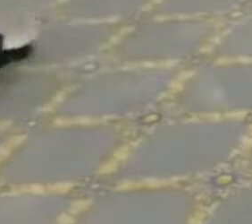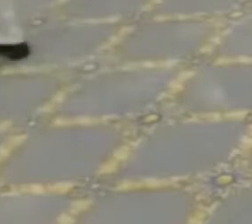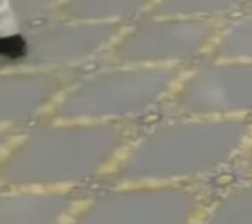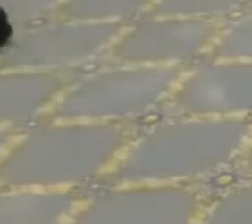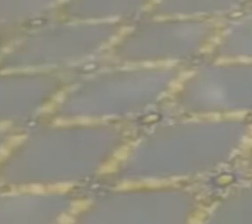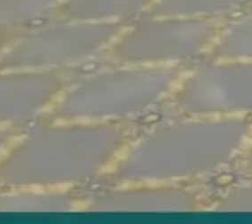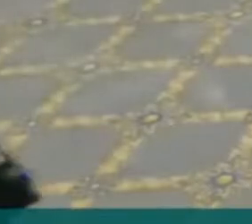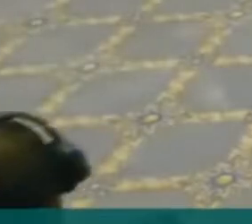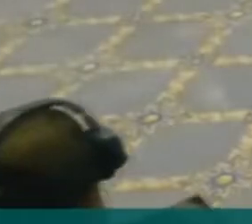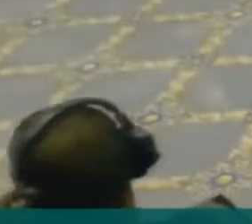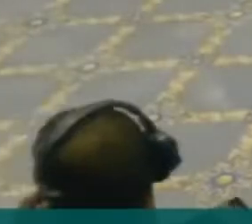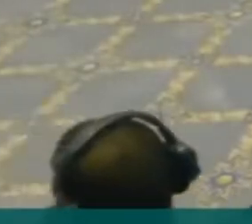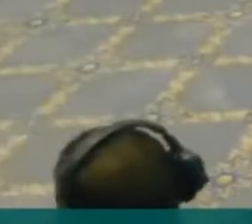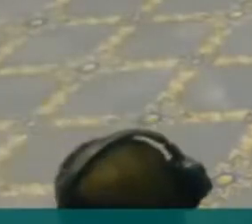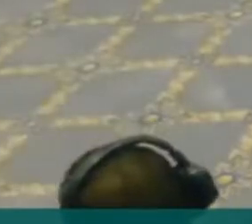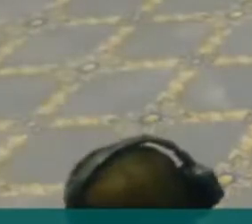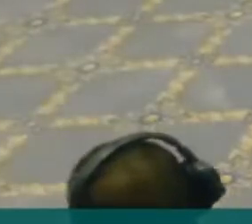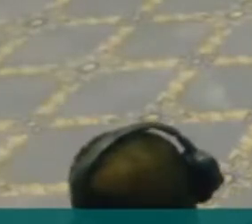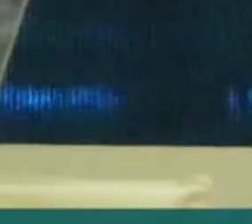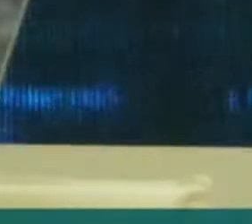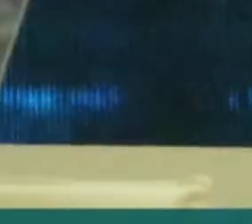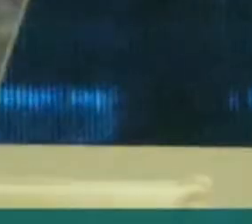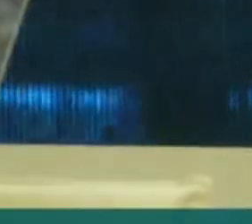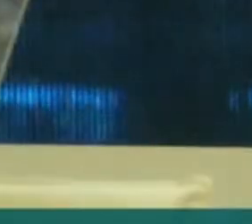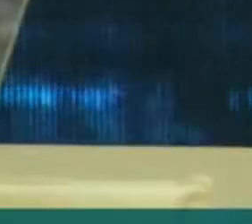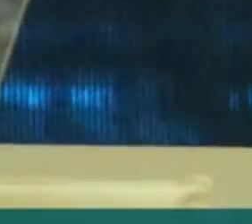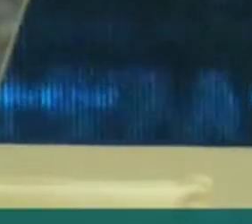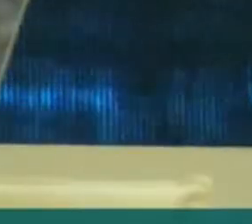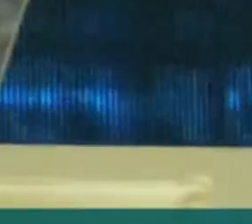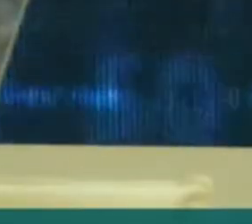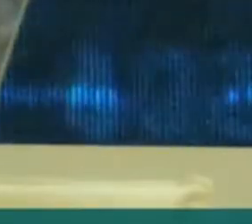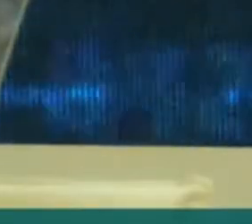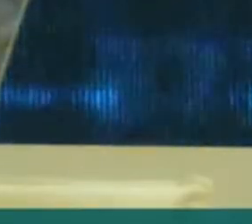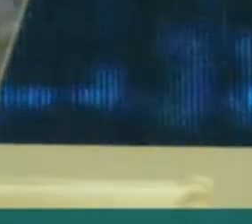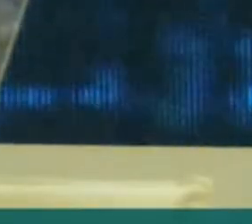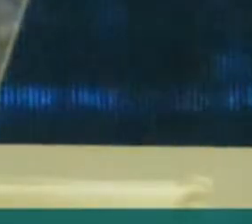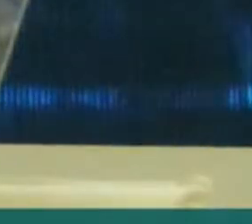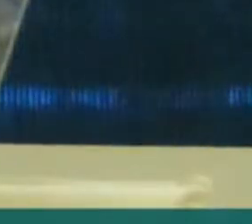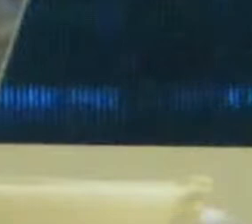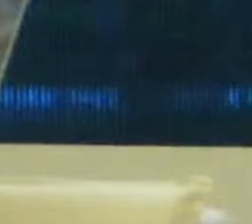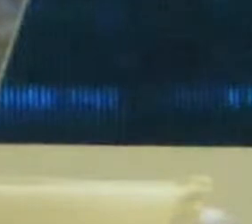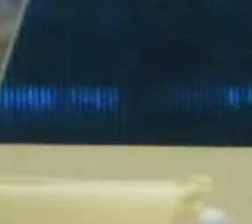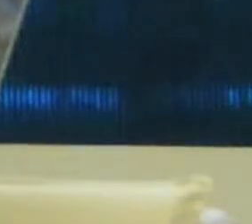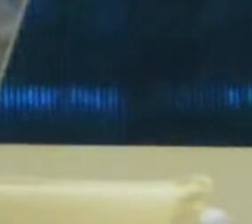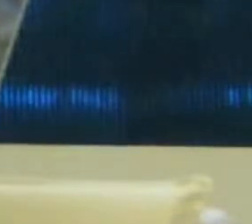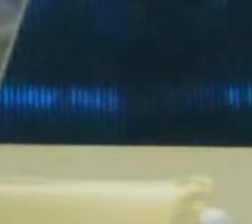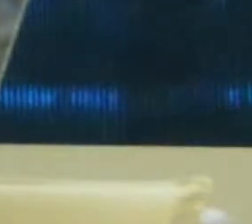برعاية خادم الحرمين الشريفين، انطلاق أعمال القمة الاستراتيجية للبريد.